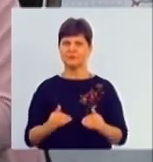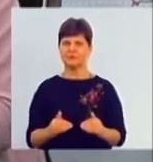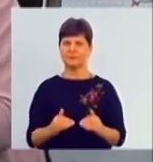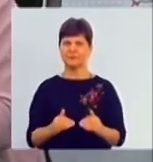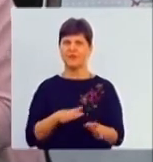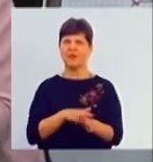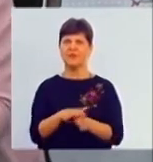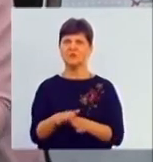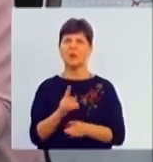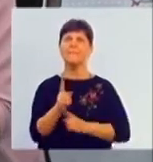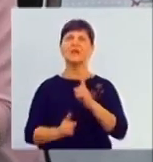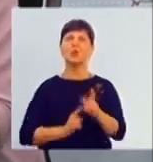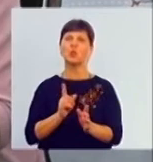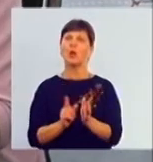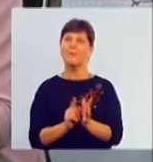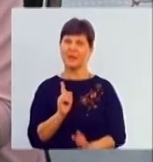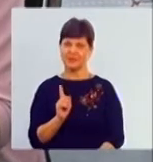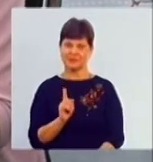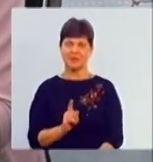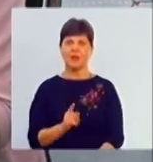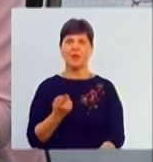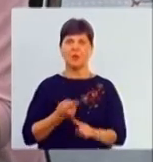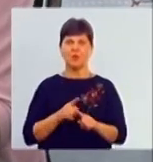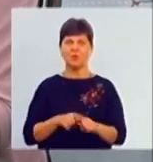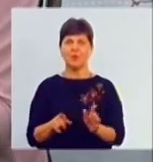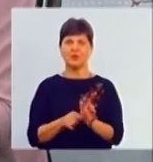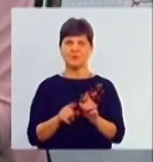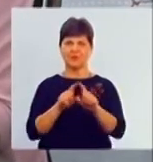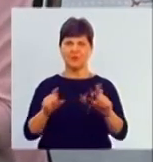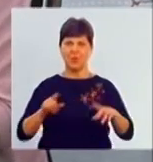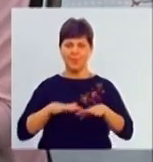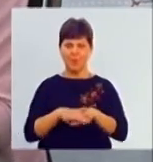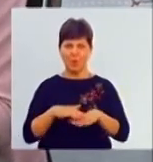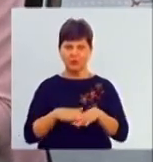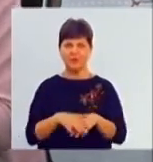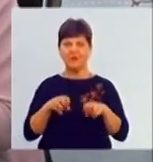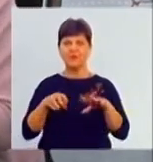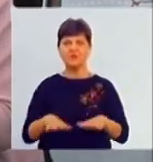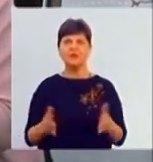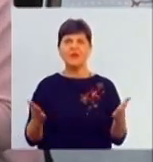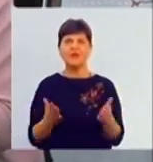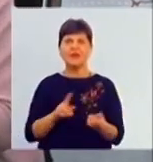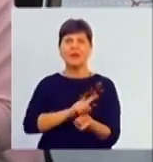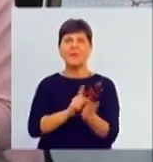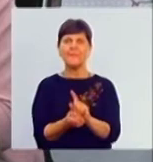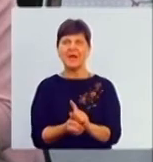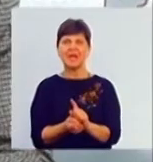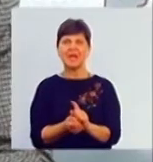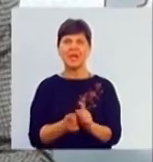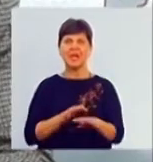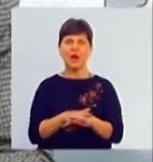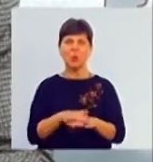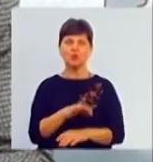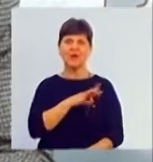здійснить перерахунок. Тому Пенсійний фонд, прорахувавши, вирішував, який саме перерахунок вигідно для людини. Тобто